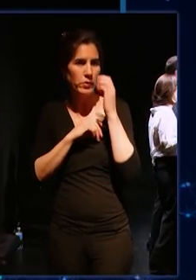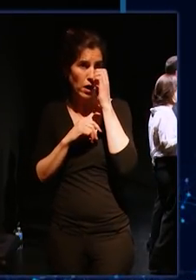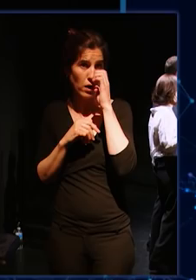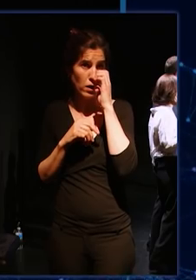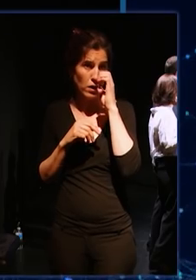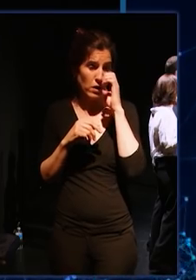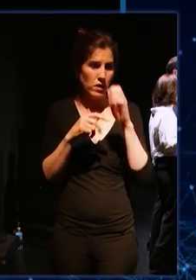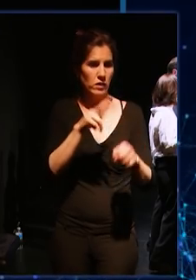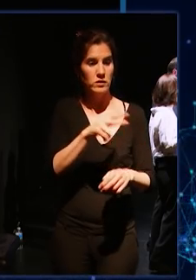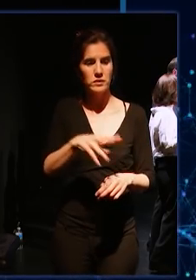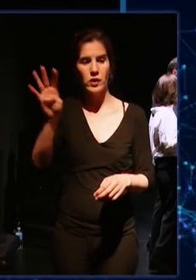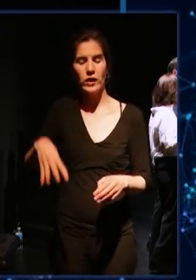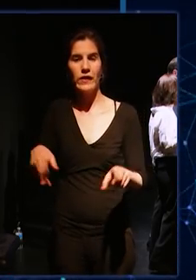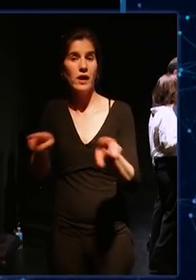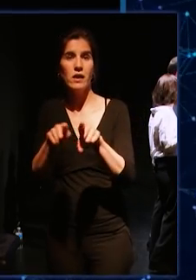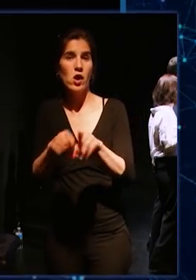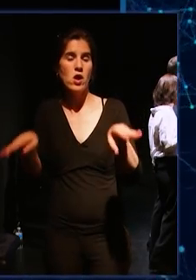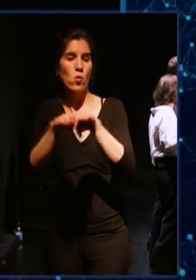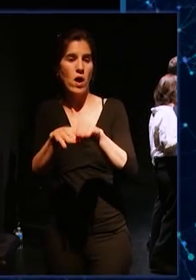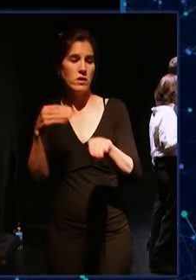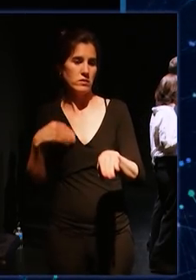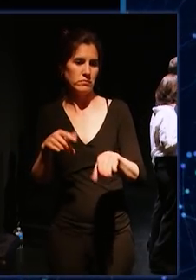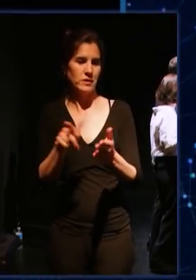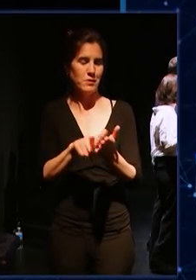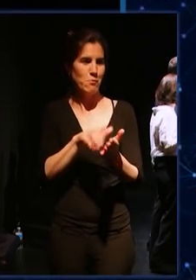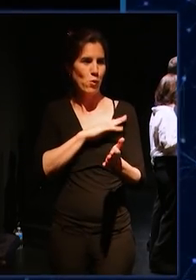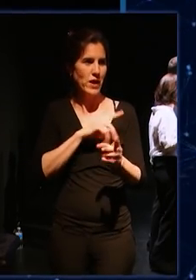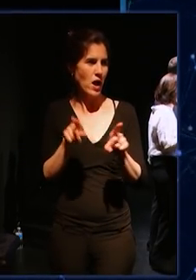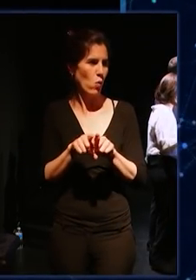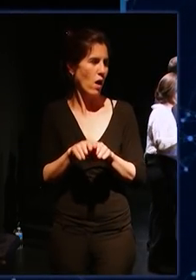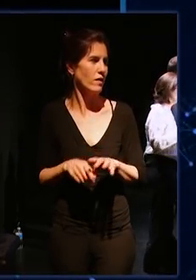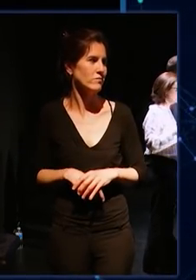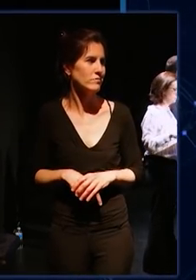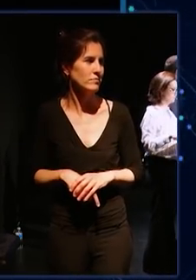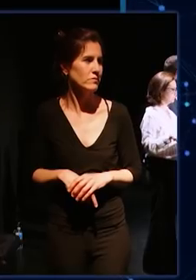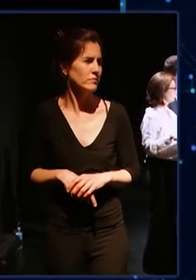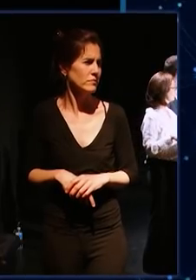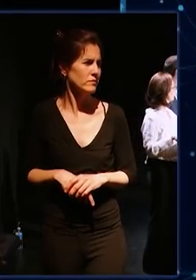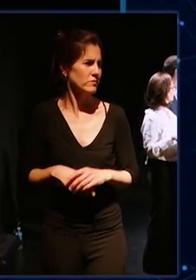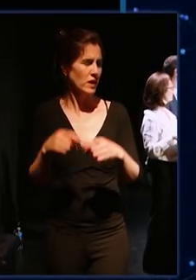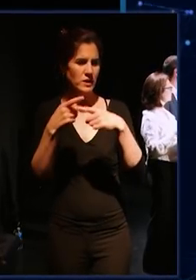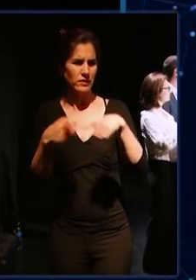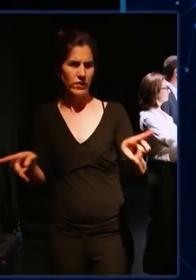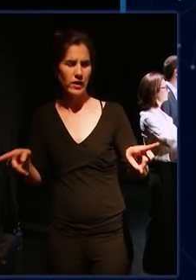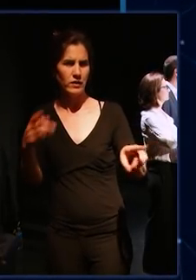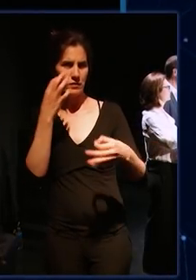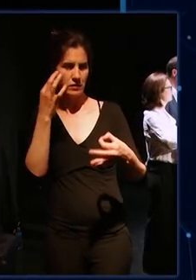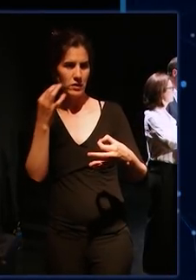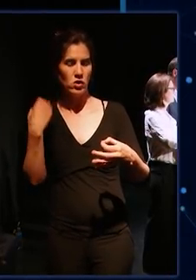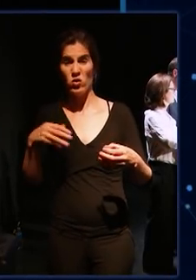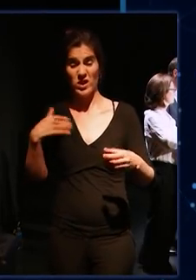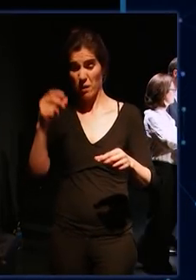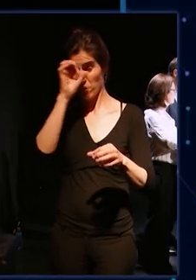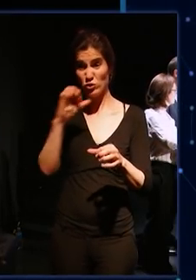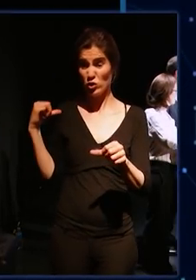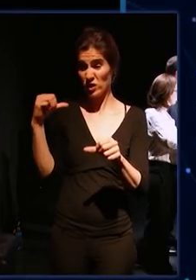claro. Una cosa es la lengua propia y la otra cosa es la lengua oficial. No, es muy diferente. Lleva siglos con nosotros y es